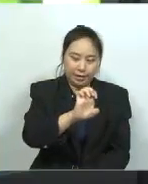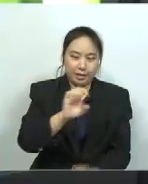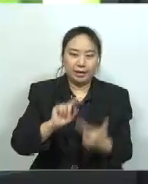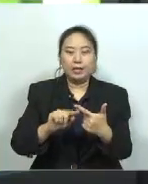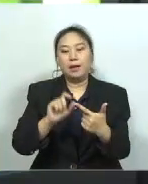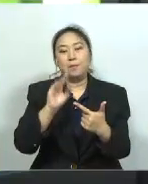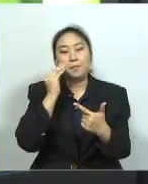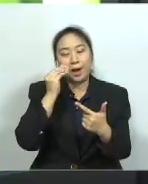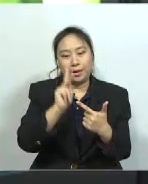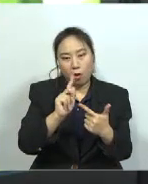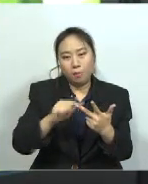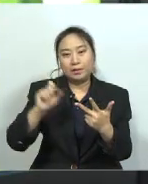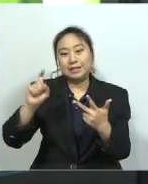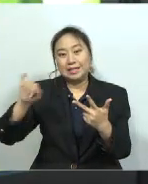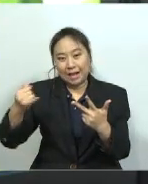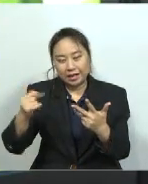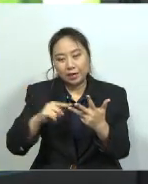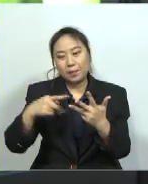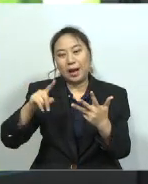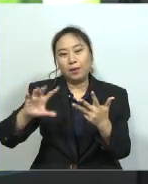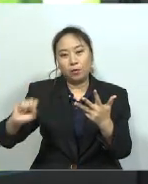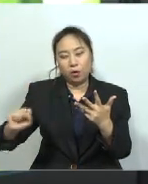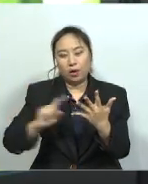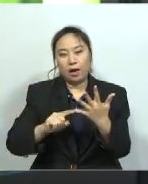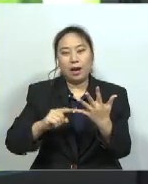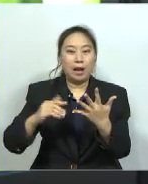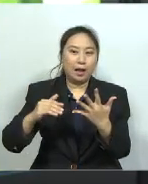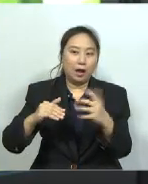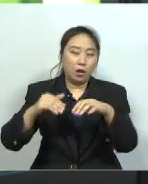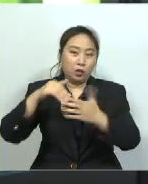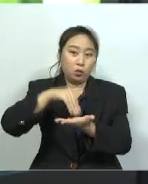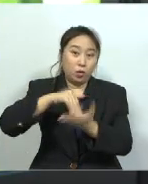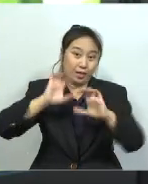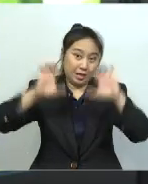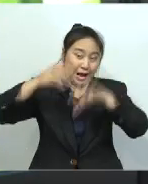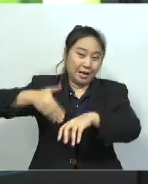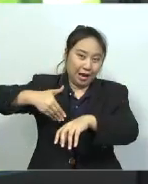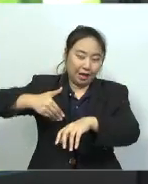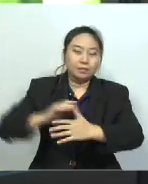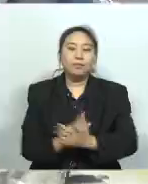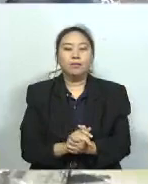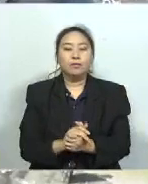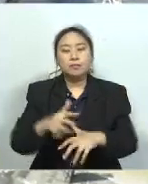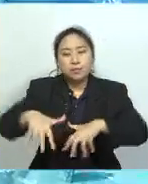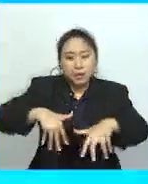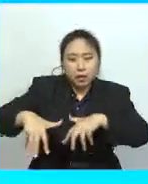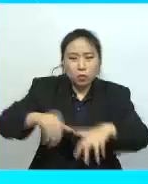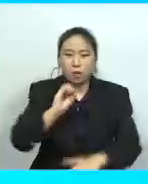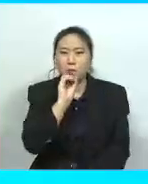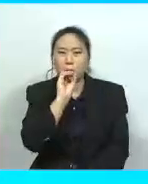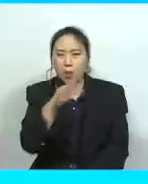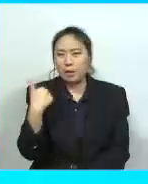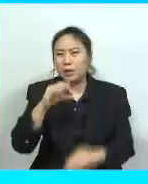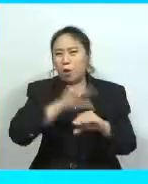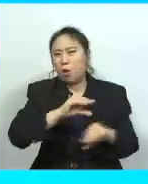นสีจันทร์ถนนประชาสโมสรและถนนหลังศูนย์ราชการค่ะคนในพื้นที่ต่างก็บอกนะคะว่าตลอดเวล